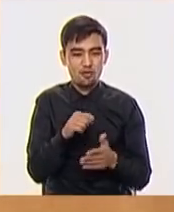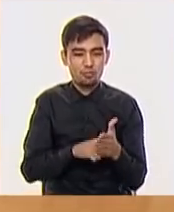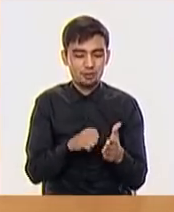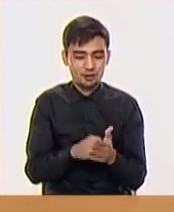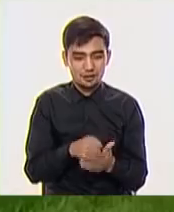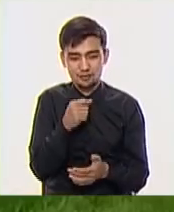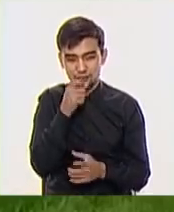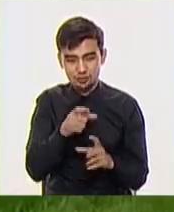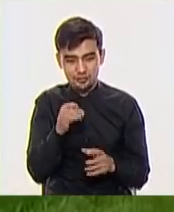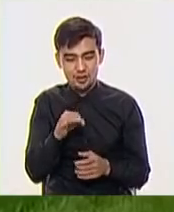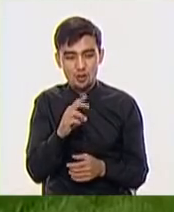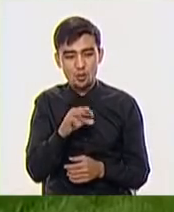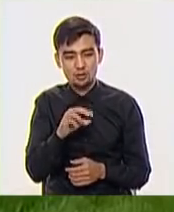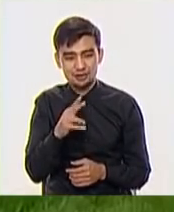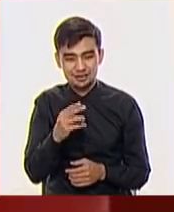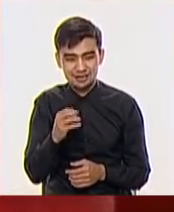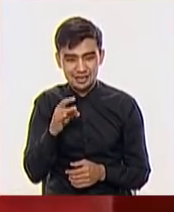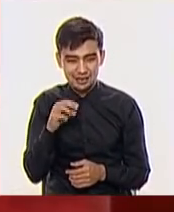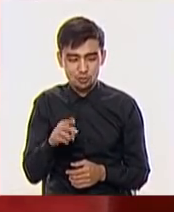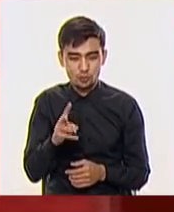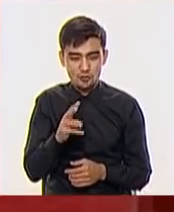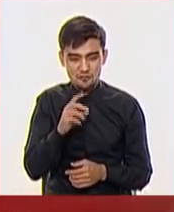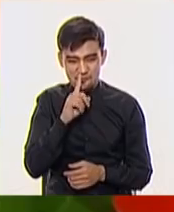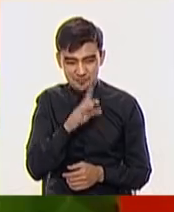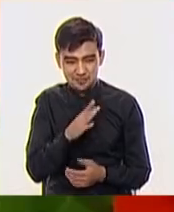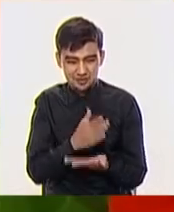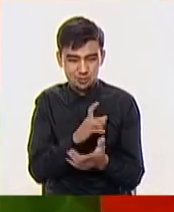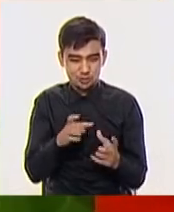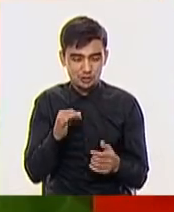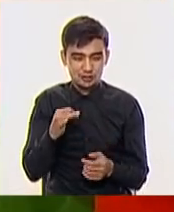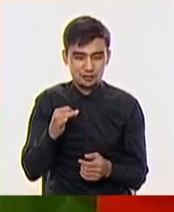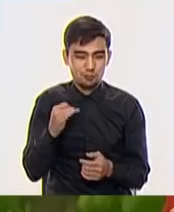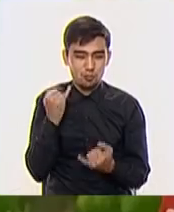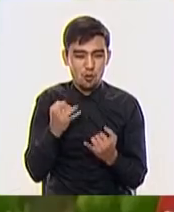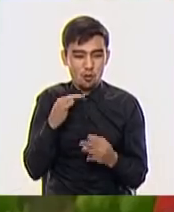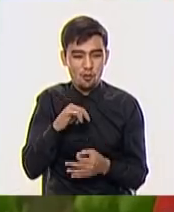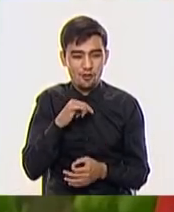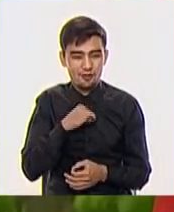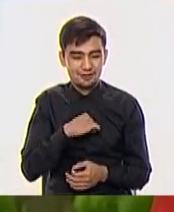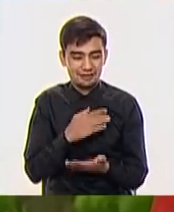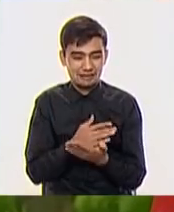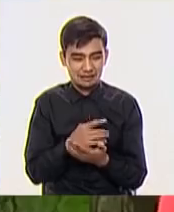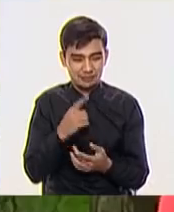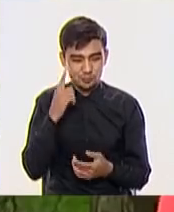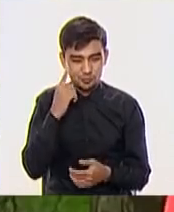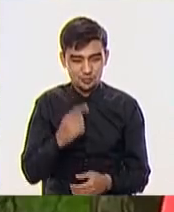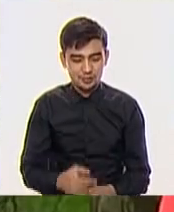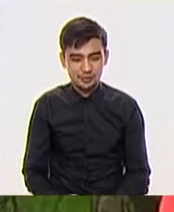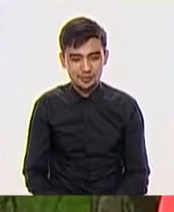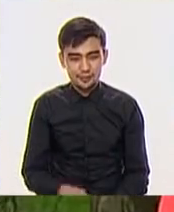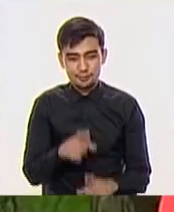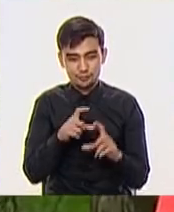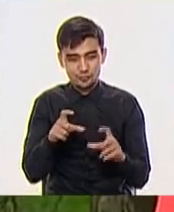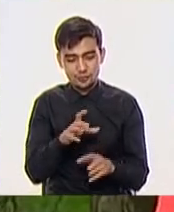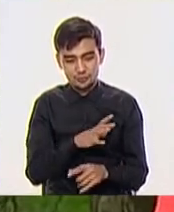себебін әнші концертте өзін жек көріп отыратын адамдардың жаман энергиясының әсері деп болжайды. Адам